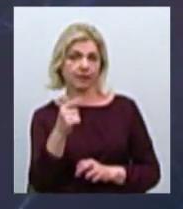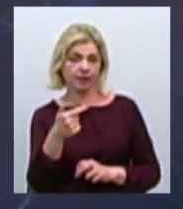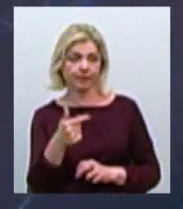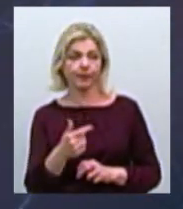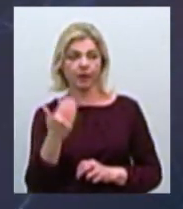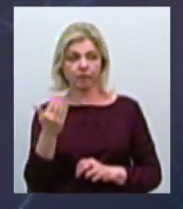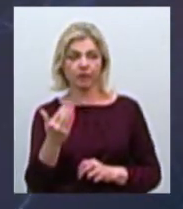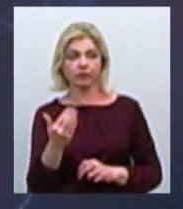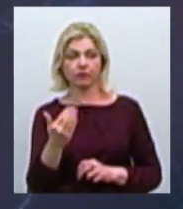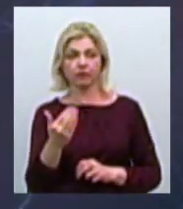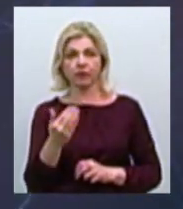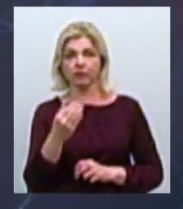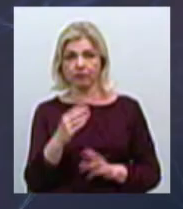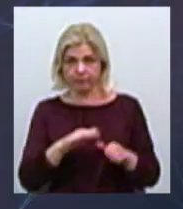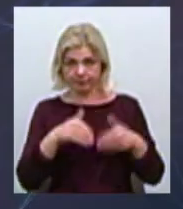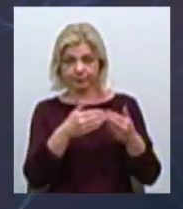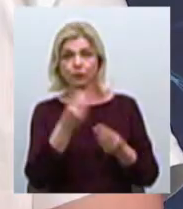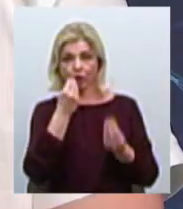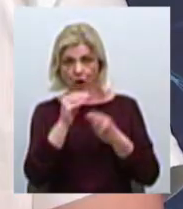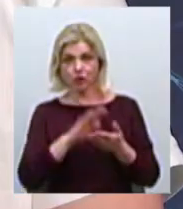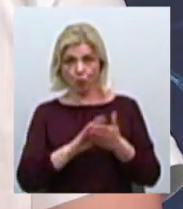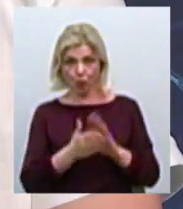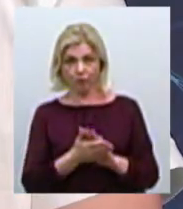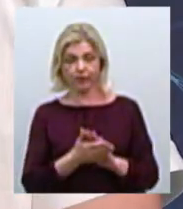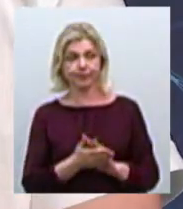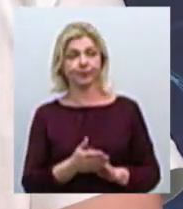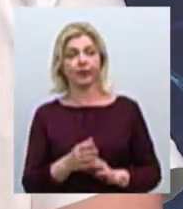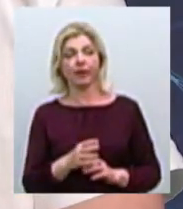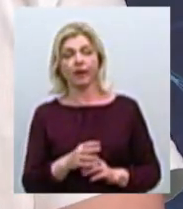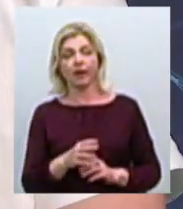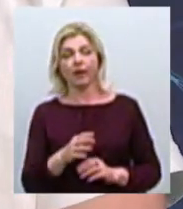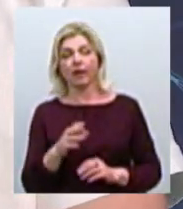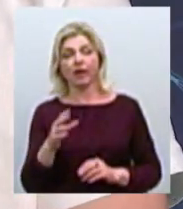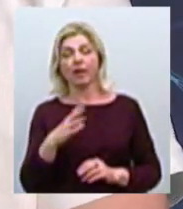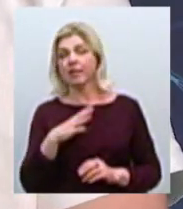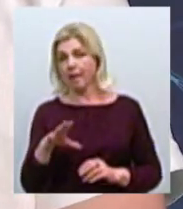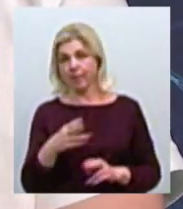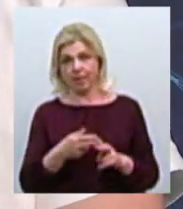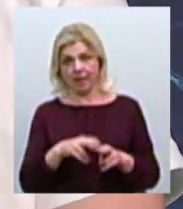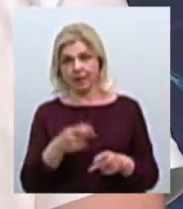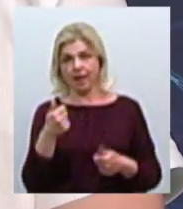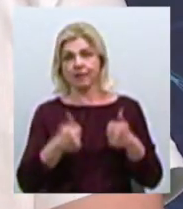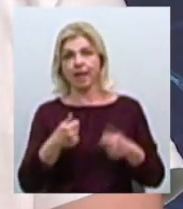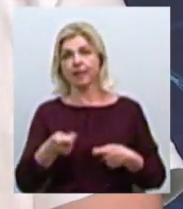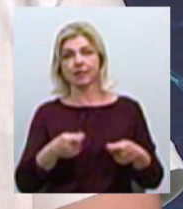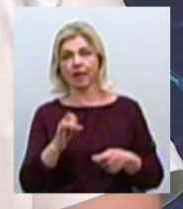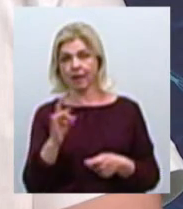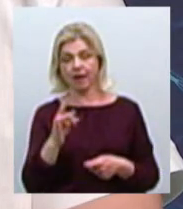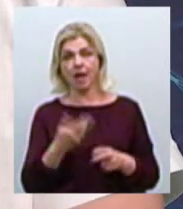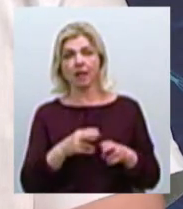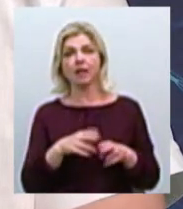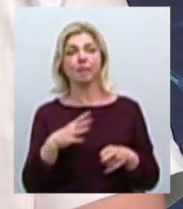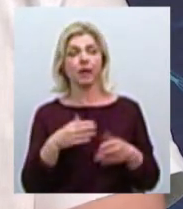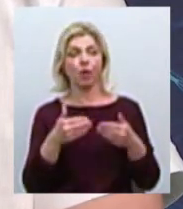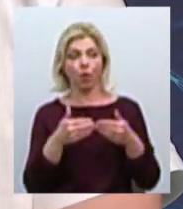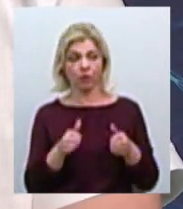найкращі умови. Ми не проходила через «Прозоро», це не був тендер. Це були відкриті слухання. Але умови